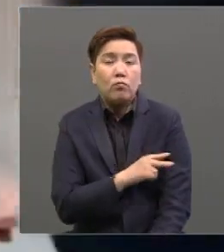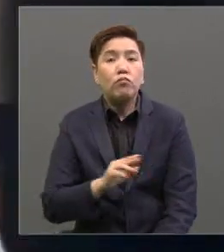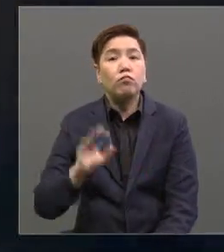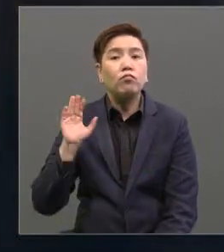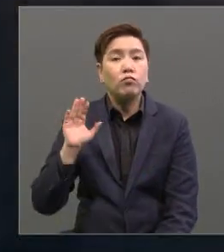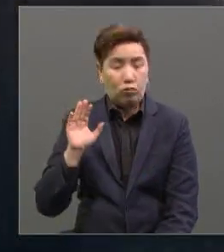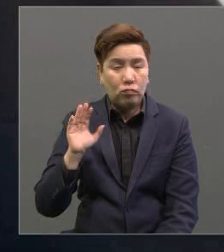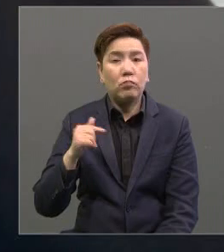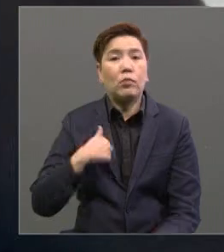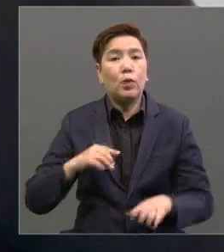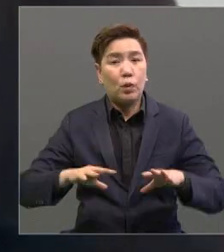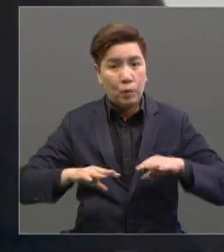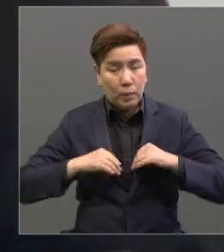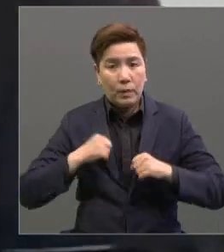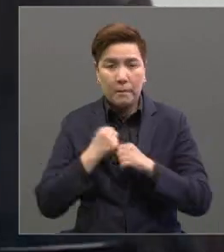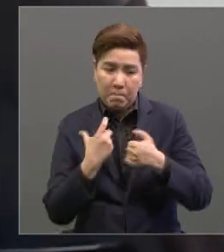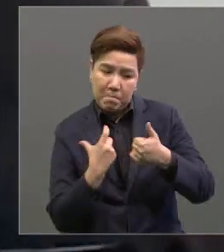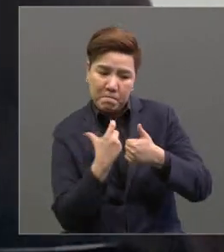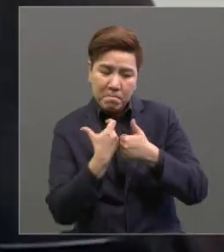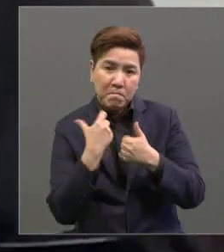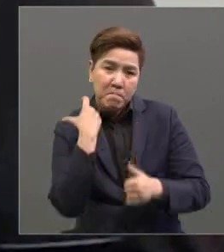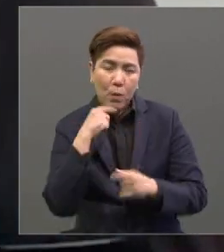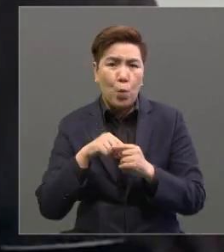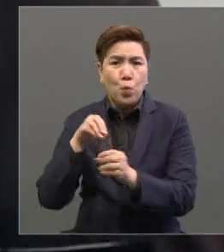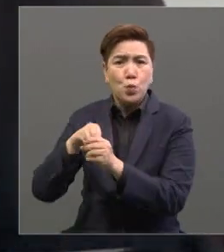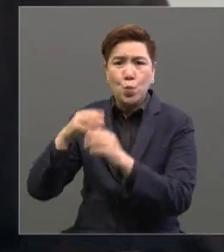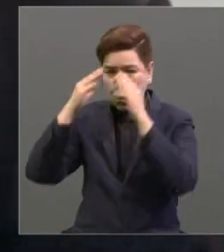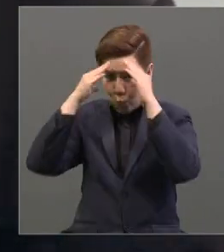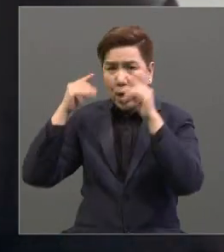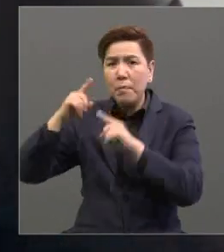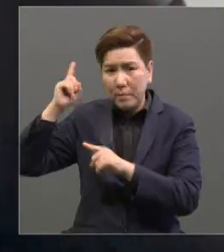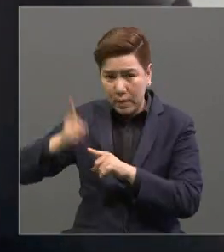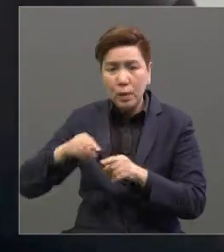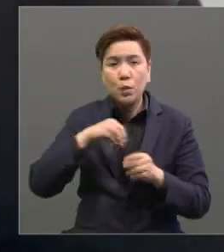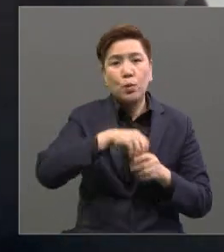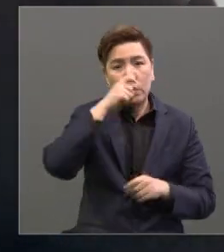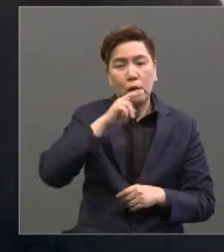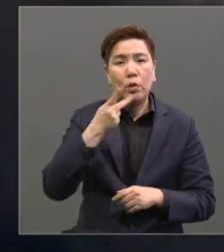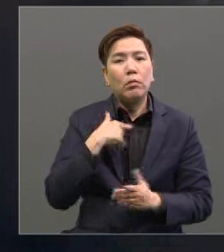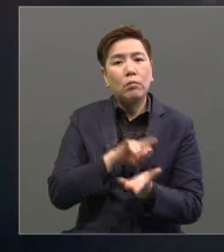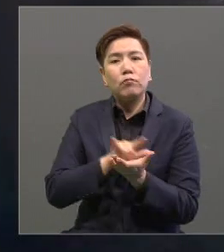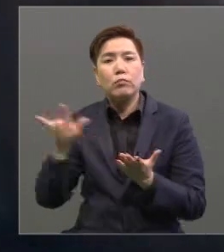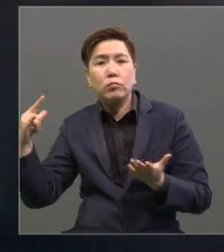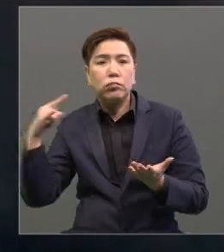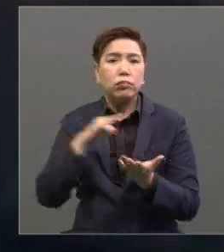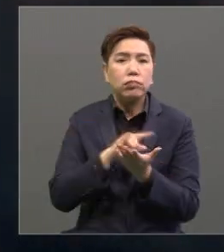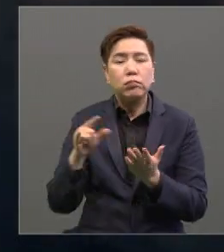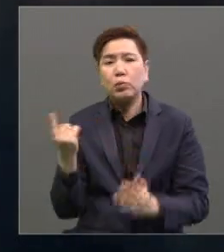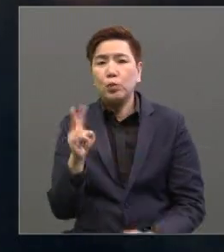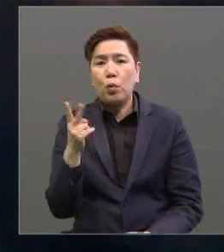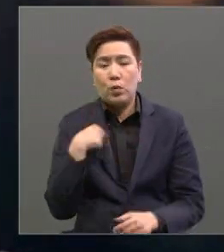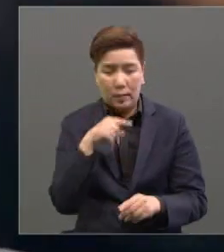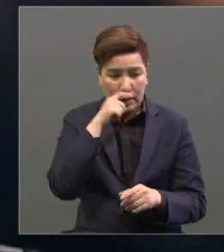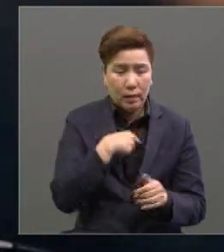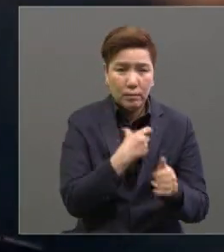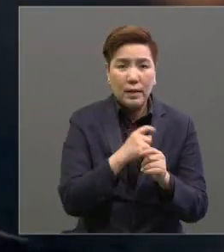สารภาพกับว่าเาเปิดรักษาเสริมความงามให้ประชาชนที่เวียดนามและไทยจริงๆโดยจะคอยเดินทางเข้ามาเพื่อทำการรักษา